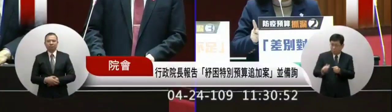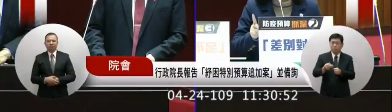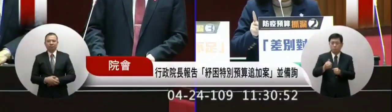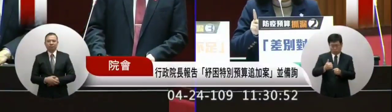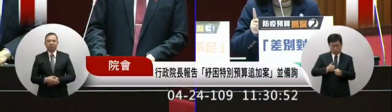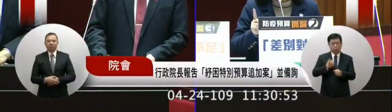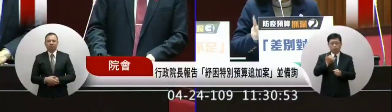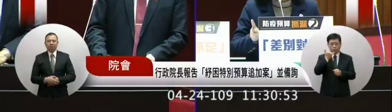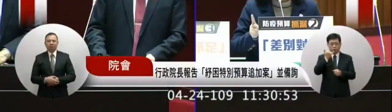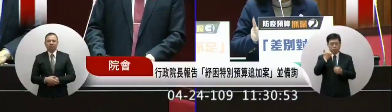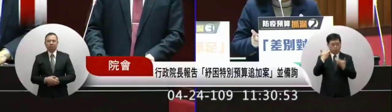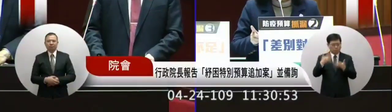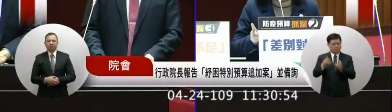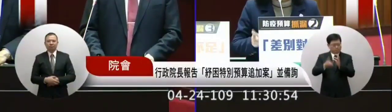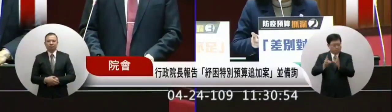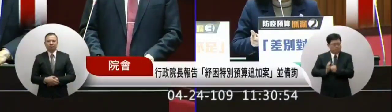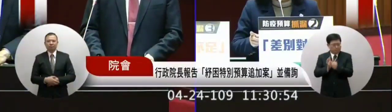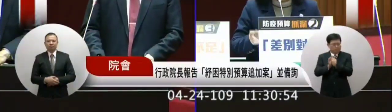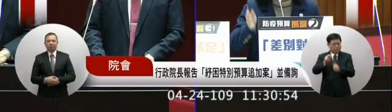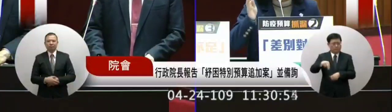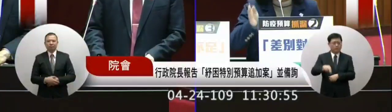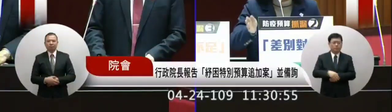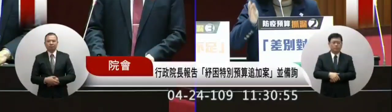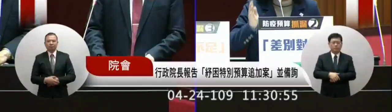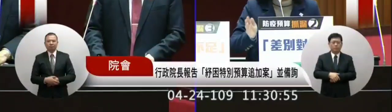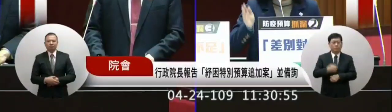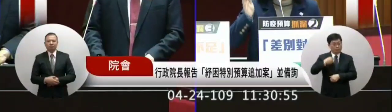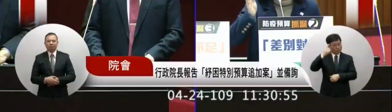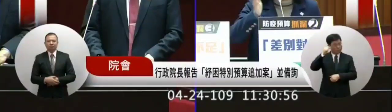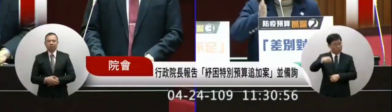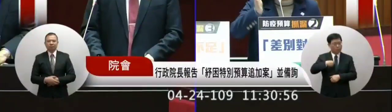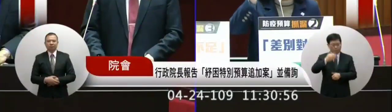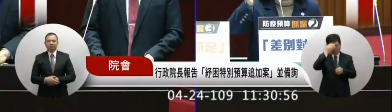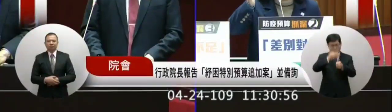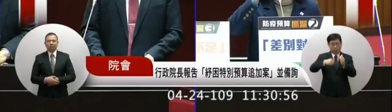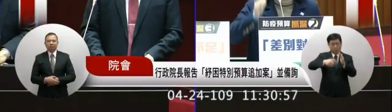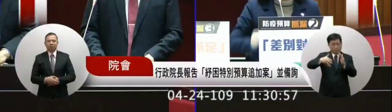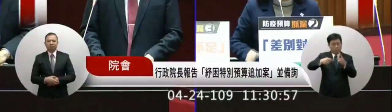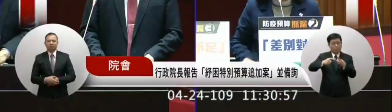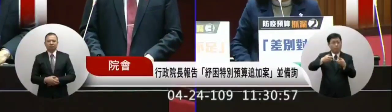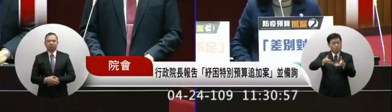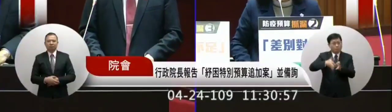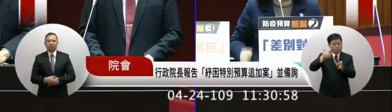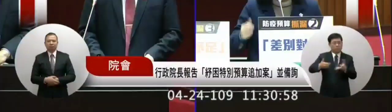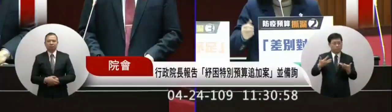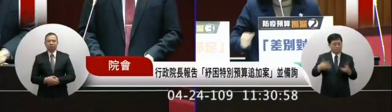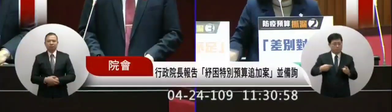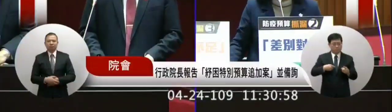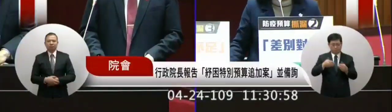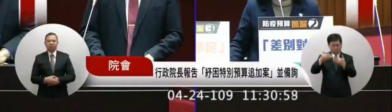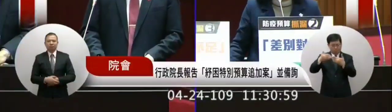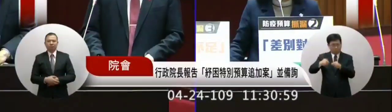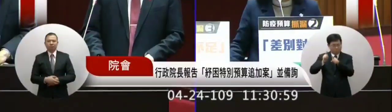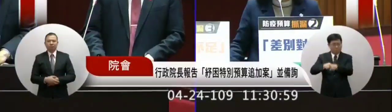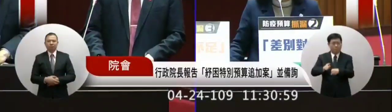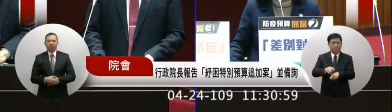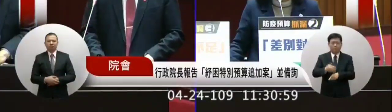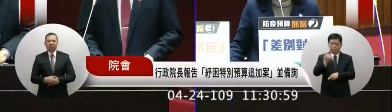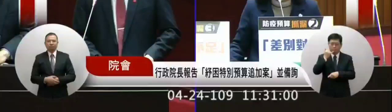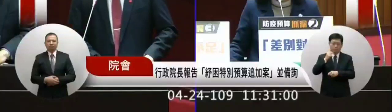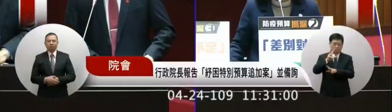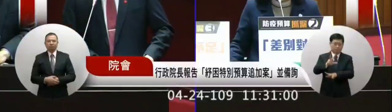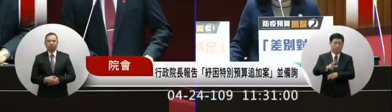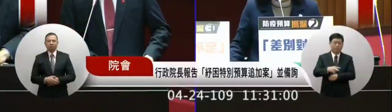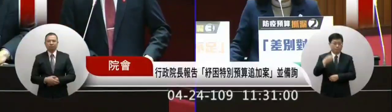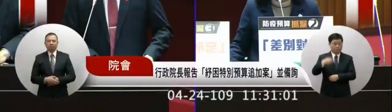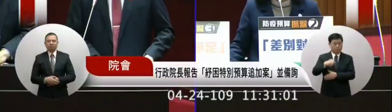剂值得细细去推动的政策。所以我想这部分请院长、部长能够确立把这样的政策 执